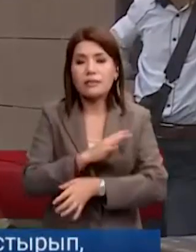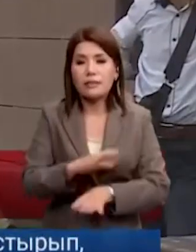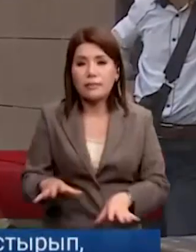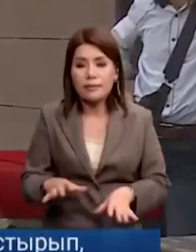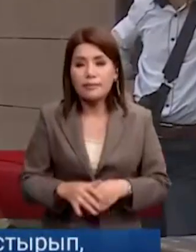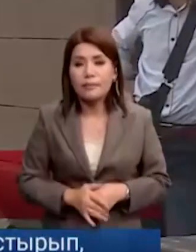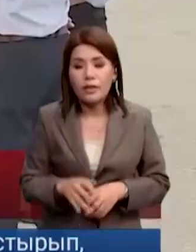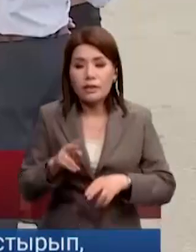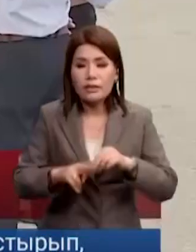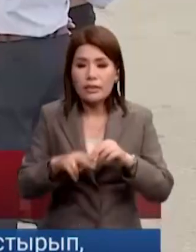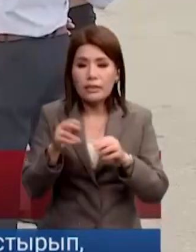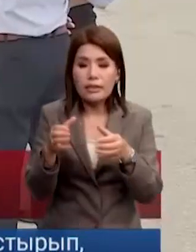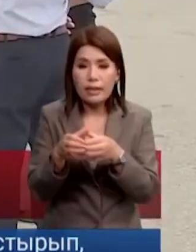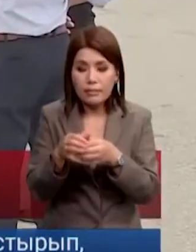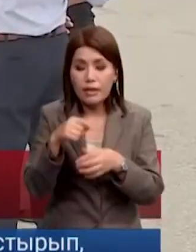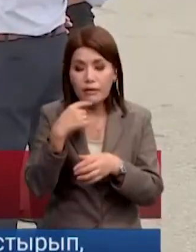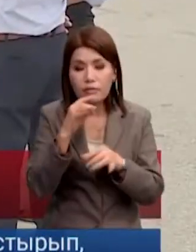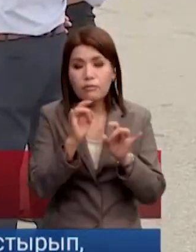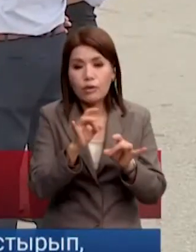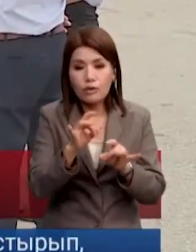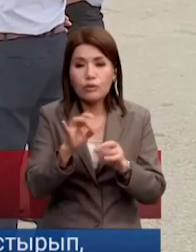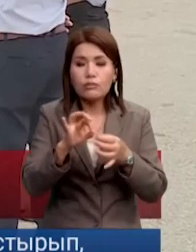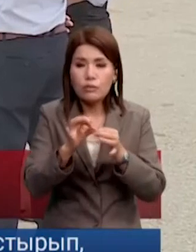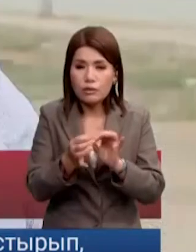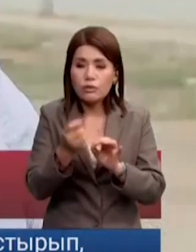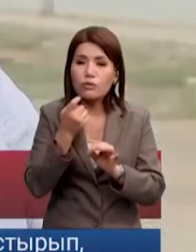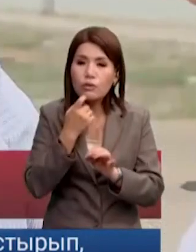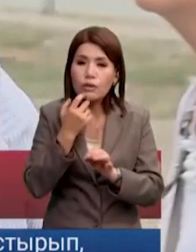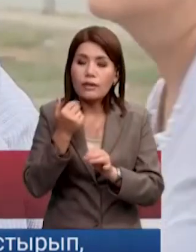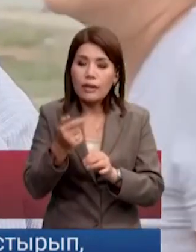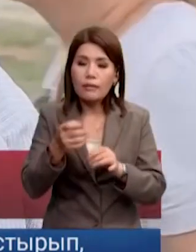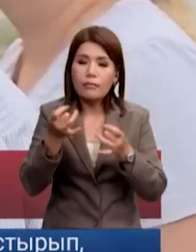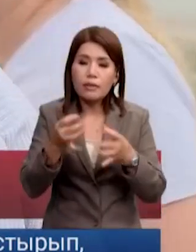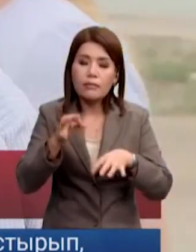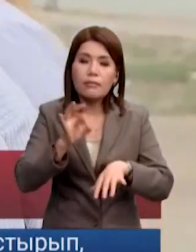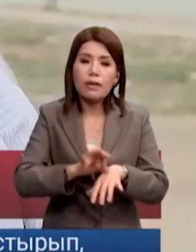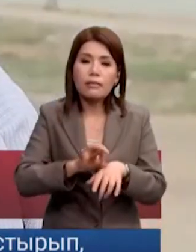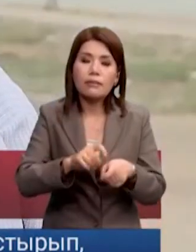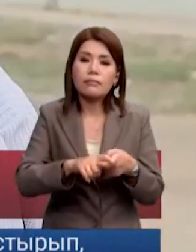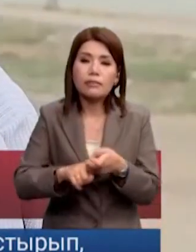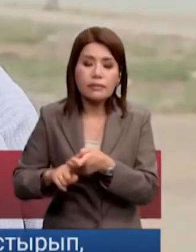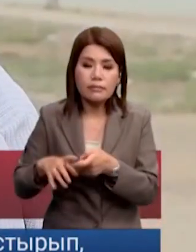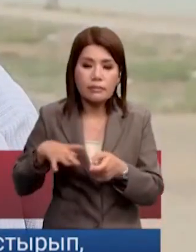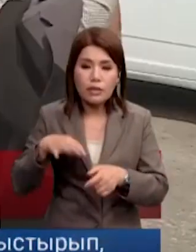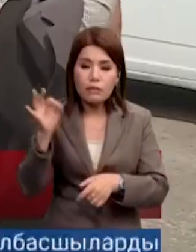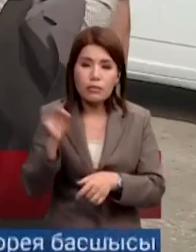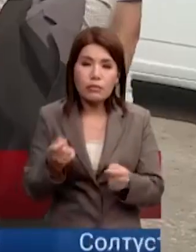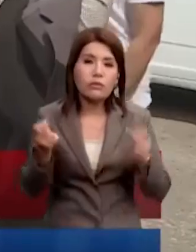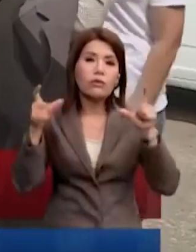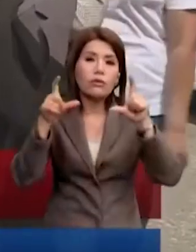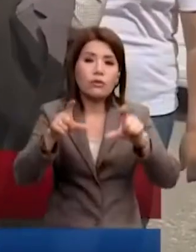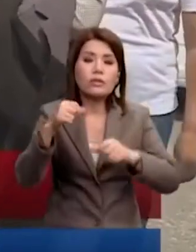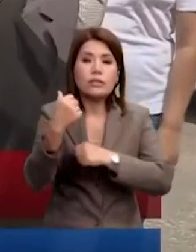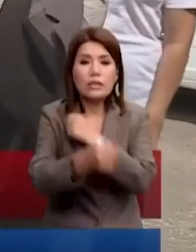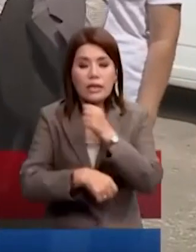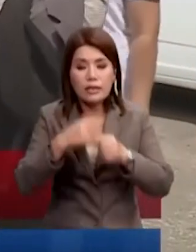меняется. Строительные компании уверяют, в сложное положение они попали из-за простоя во время пандемии и резкого роста цен на строительные